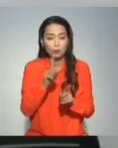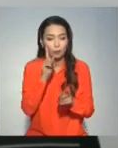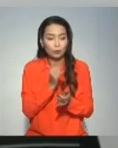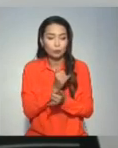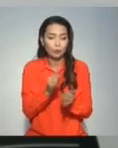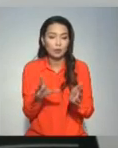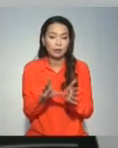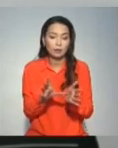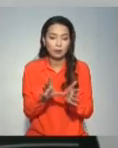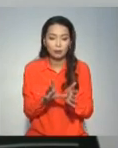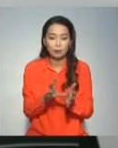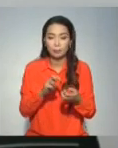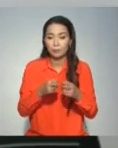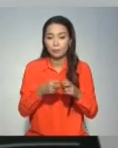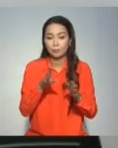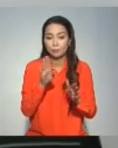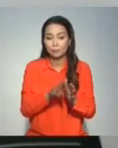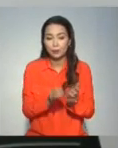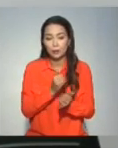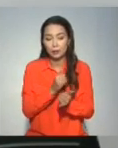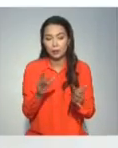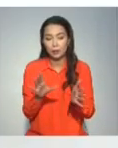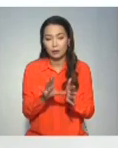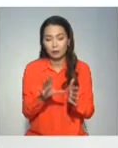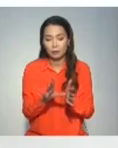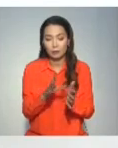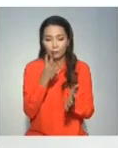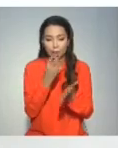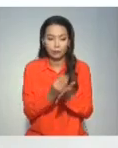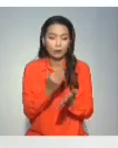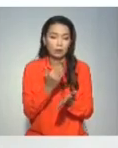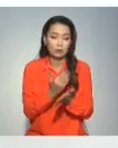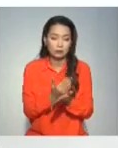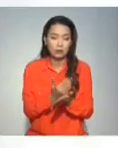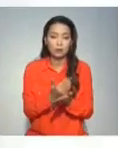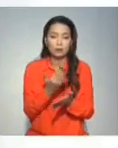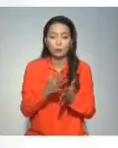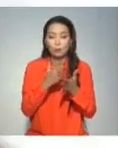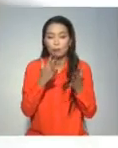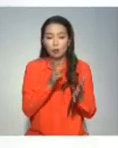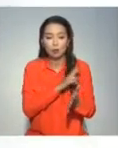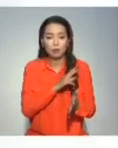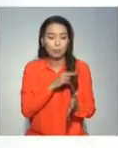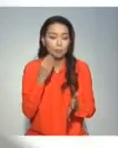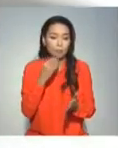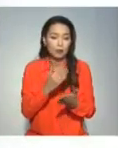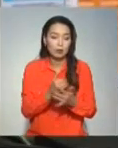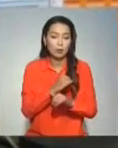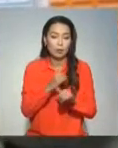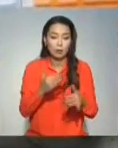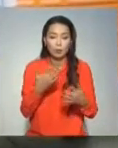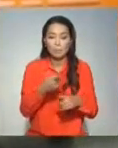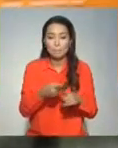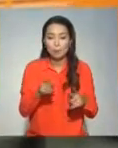вложило инвестиции в район 84 миллиарда тенге. У этой отрасли большой потенциал, считают эксперты. Уже почти половина